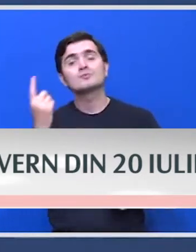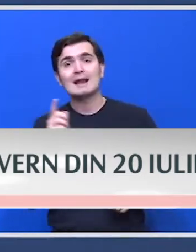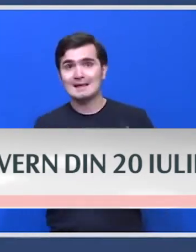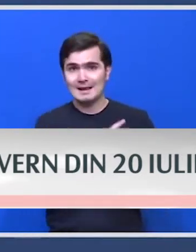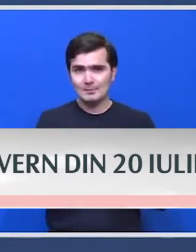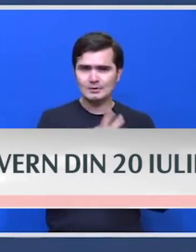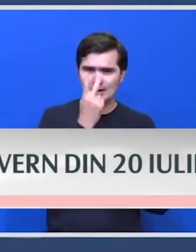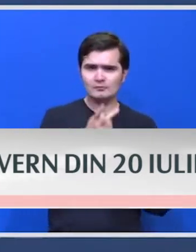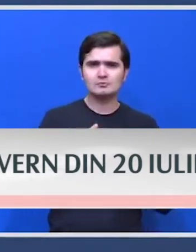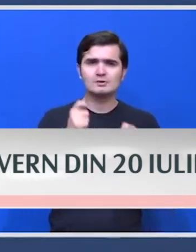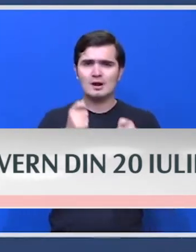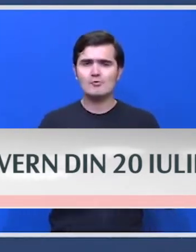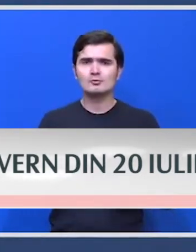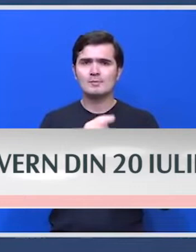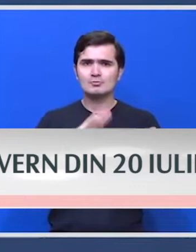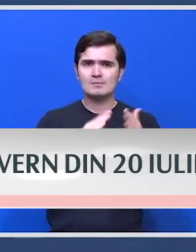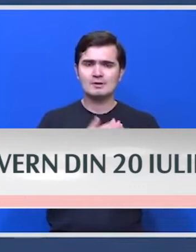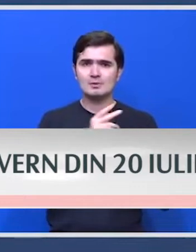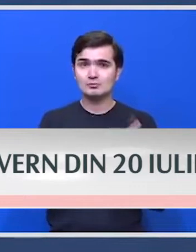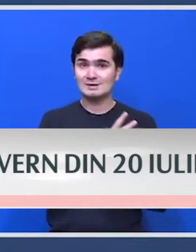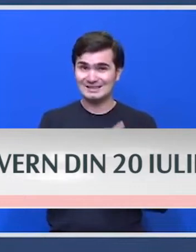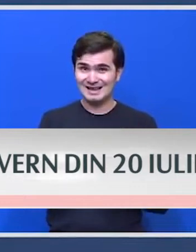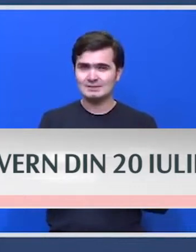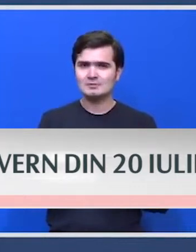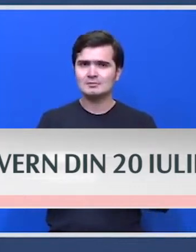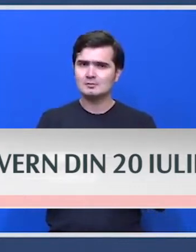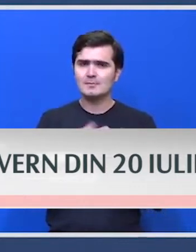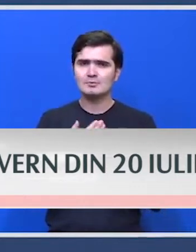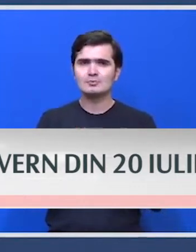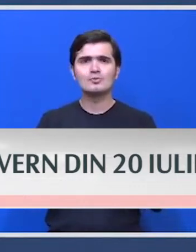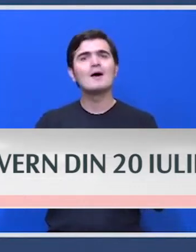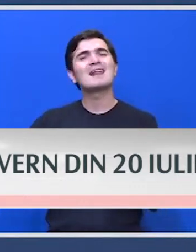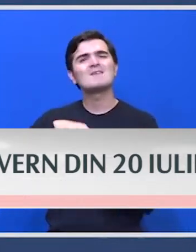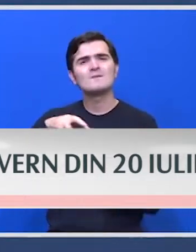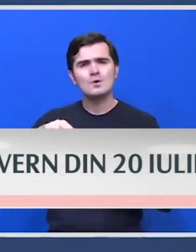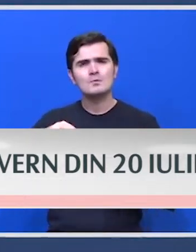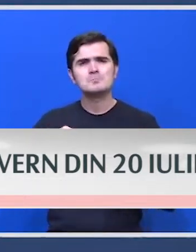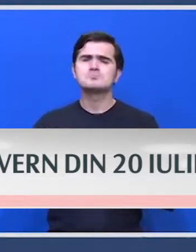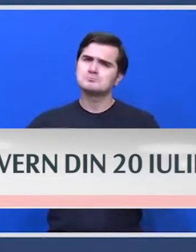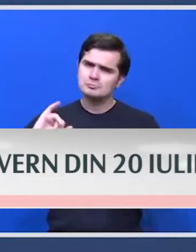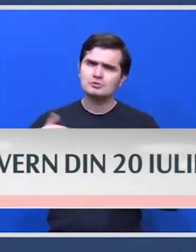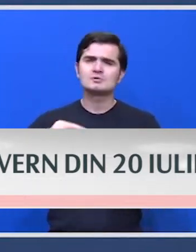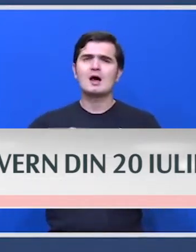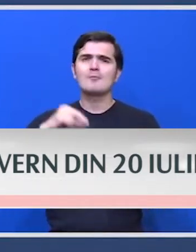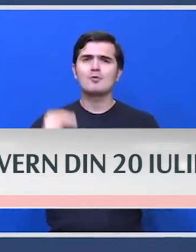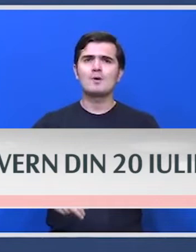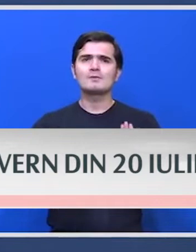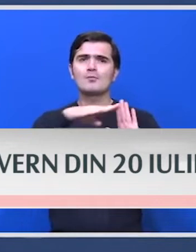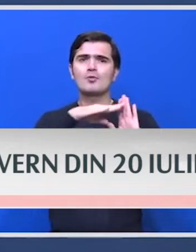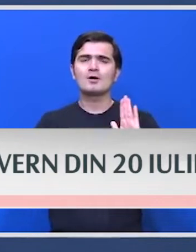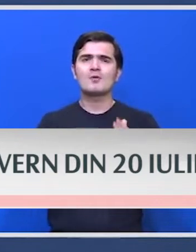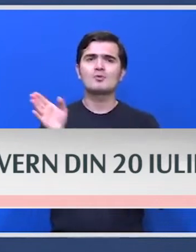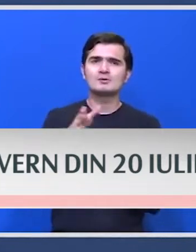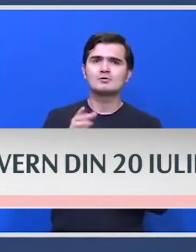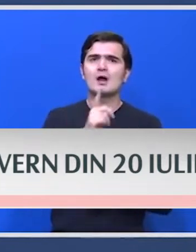identificat în raportul Departamentului de Stat ca și element de reformă a fost aprobarea Programului Național din Grijă pentru